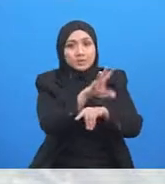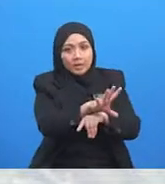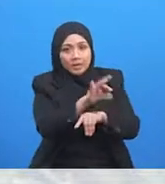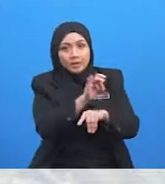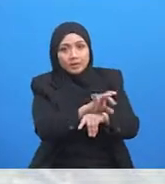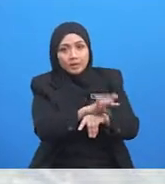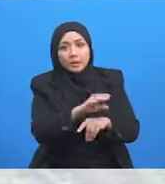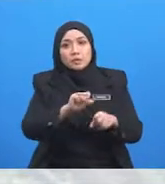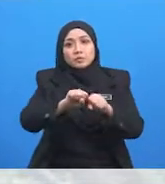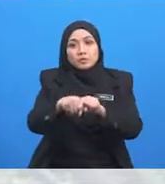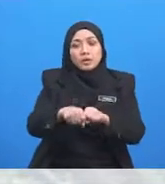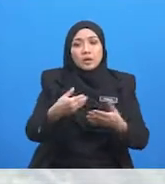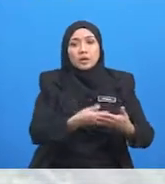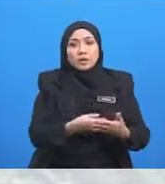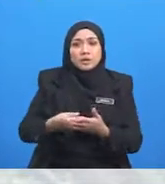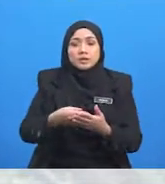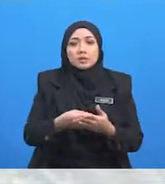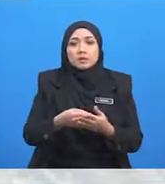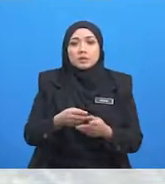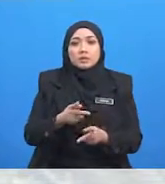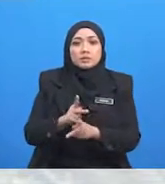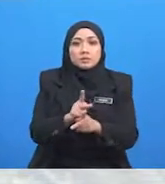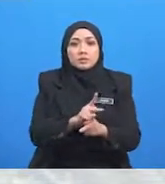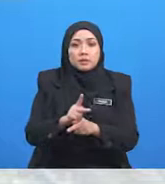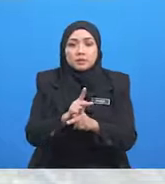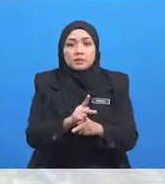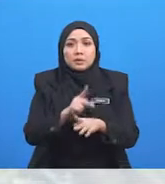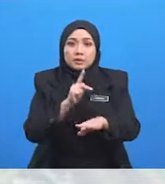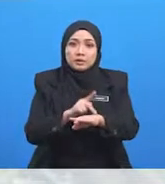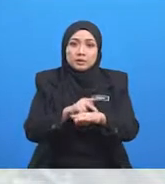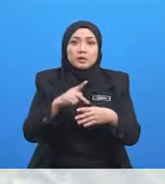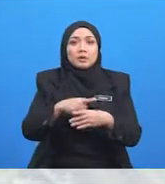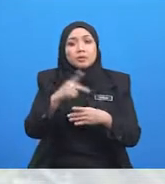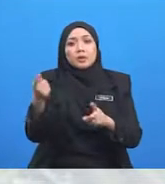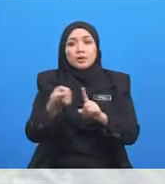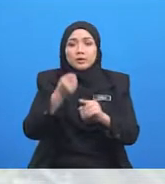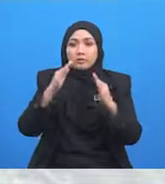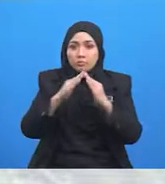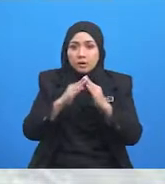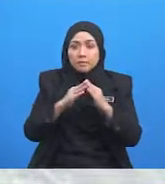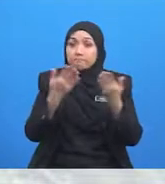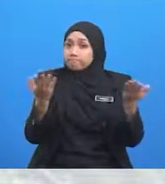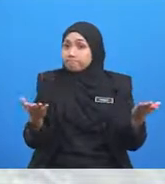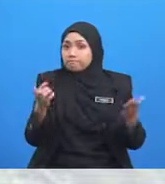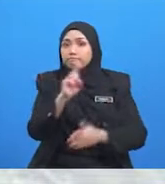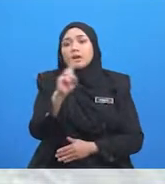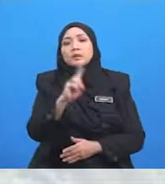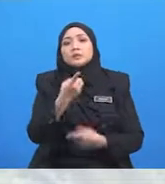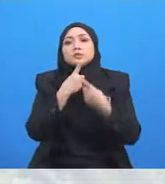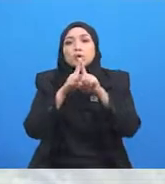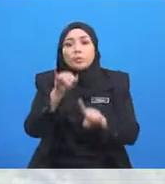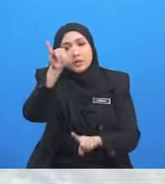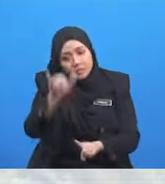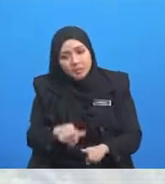agar anaknya berwaspada ketika keluar dari rumah. Jadi, apakah